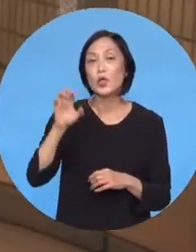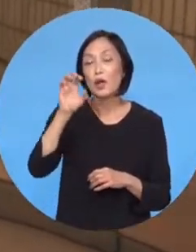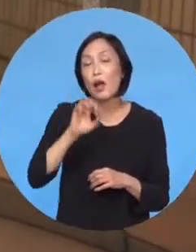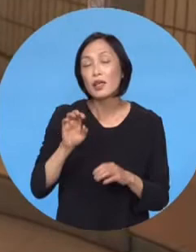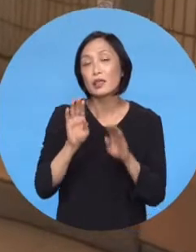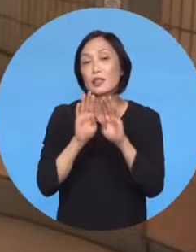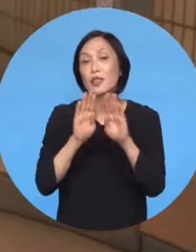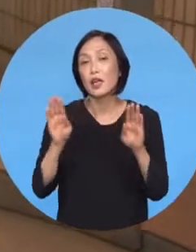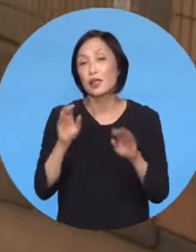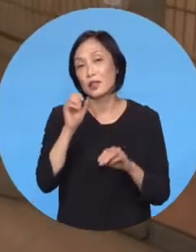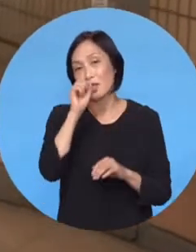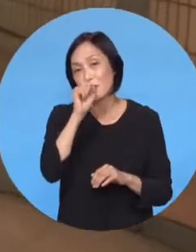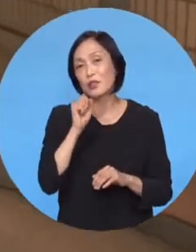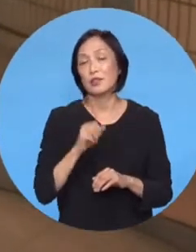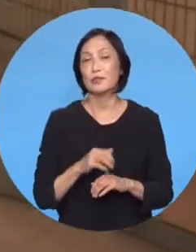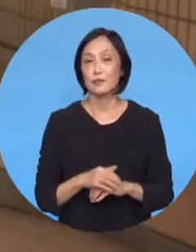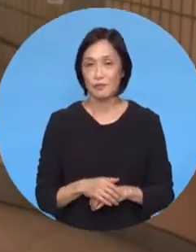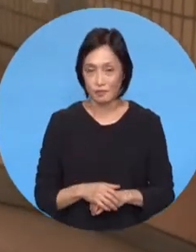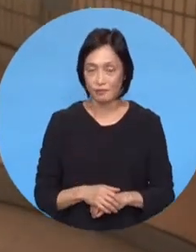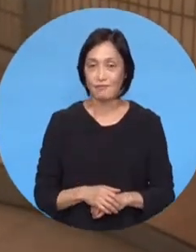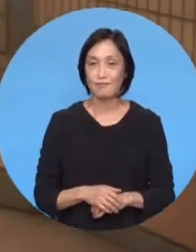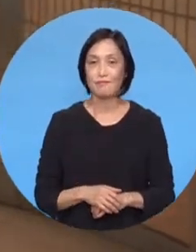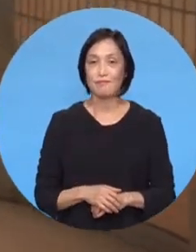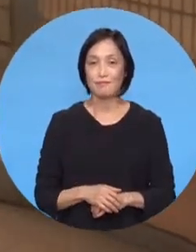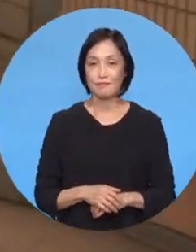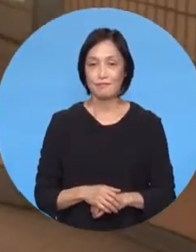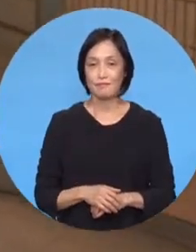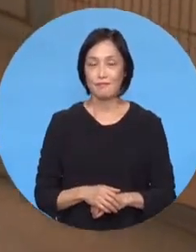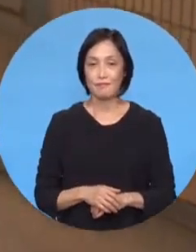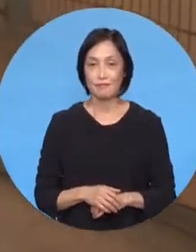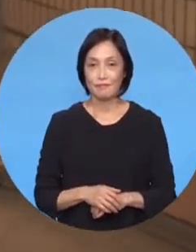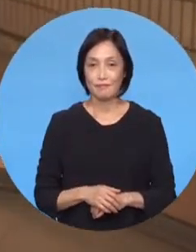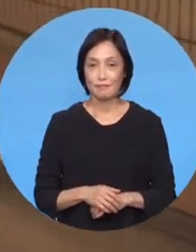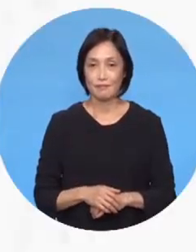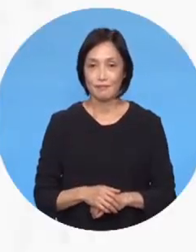しれませんね。一回だけじゃなくて。